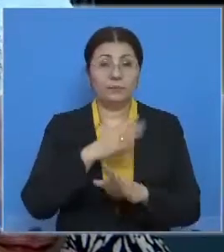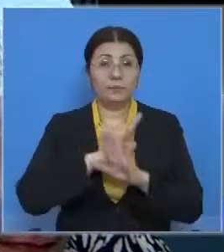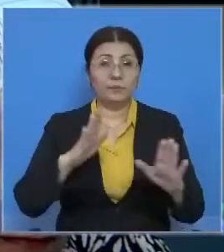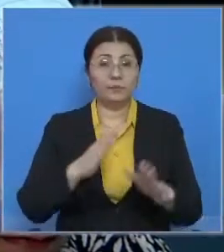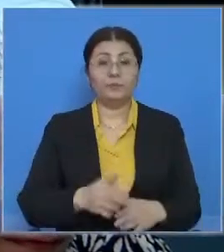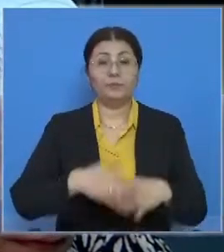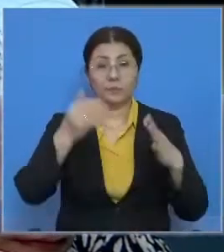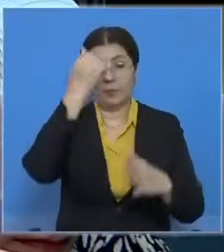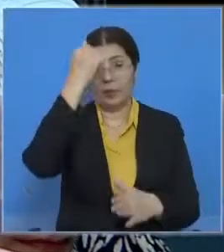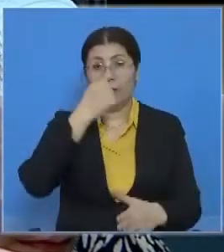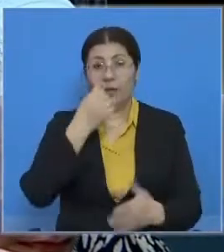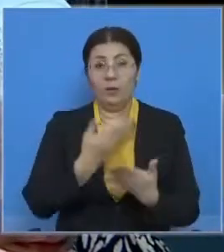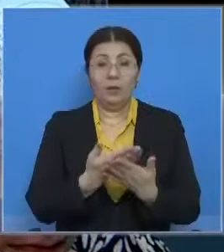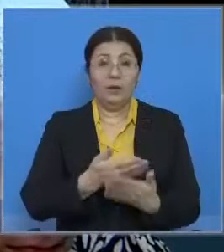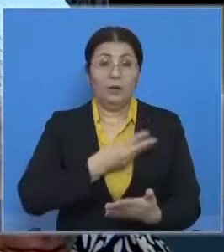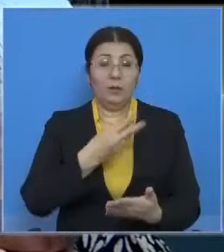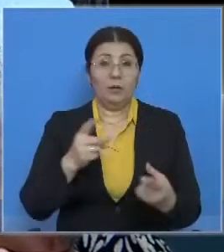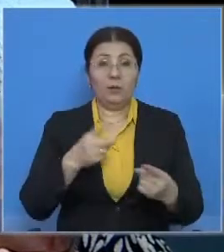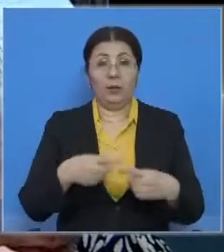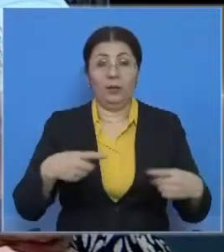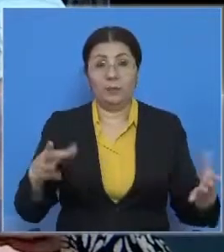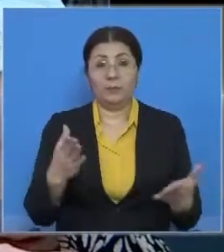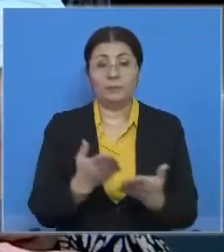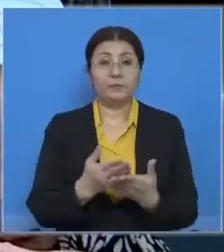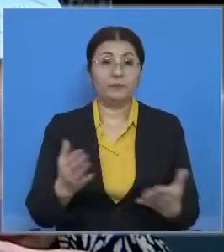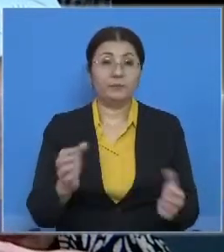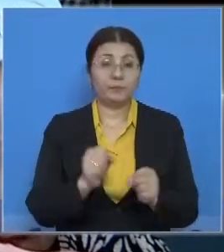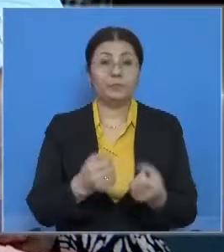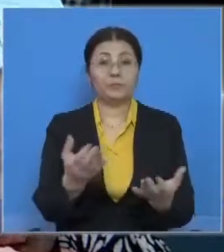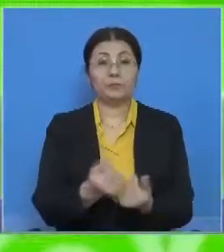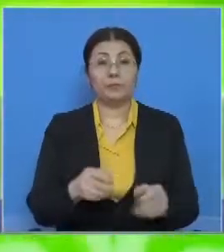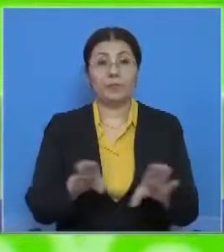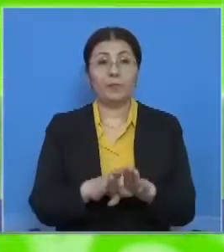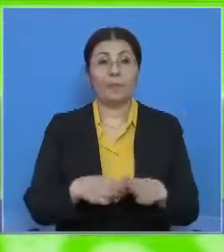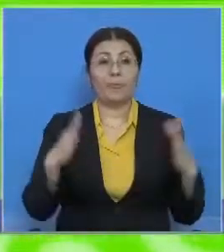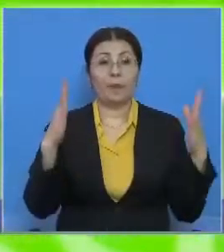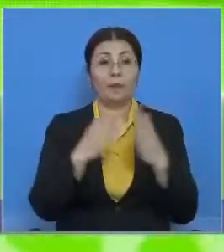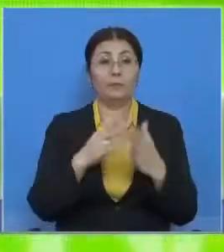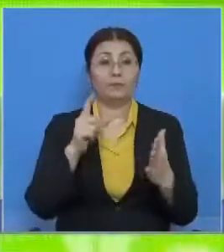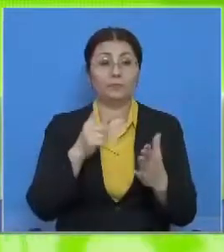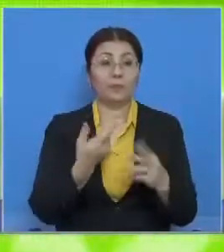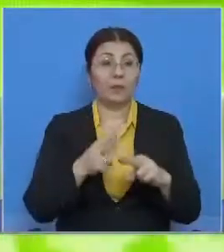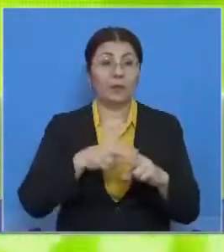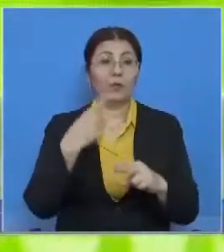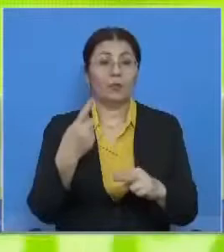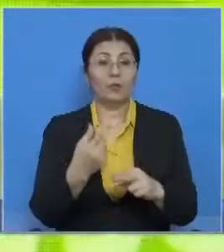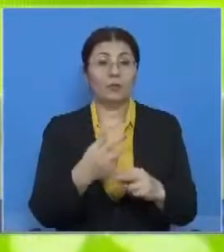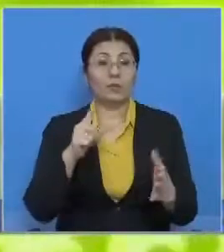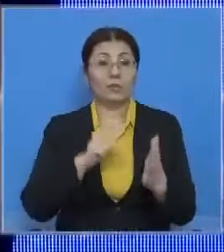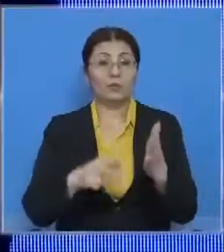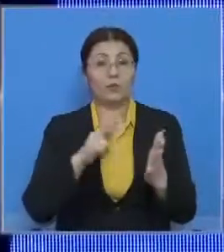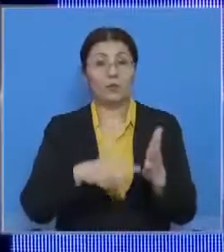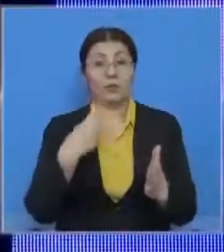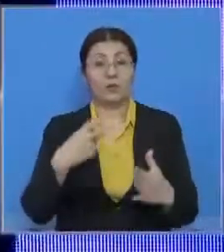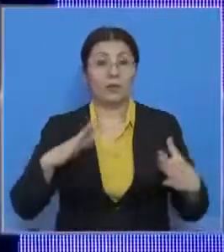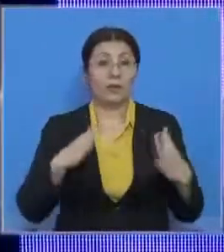Выражаю огромную благодарность. Хочу, чтобы и другие нуждающиеся смогли получить жилье». Это уже 782-я квартира, представленная от